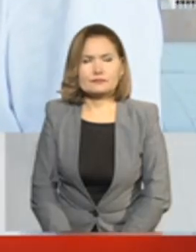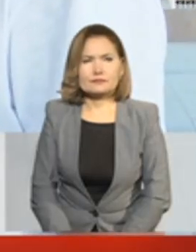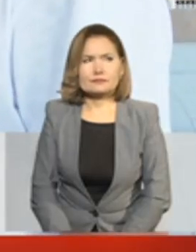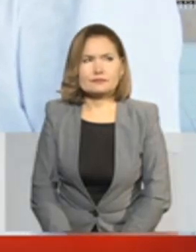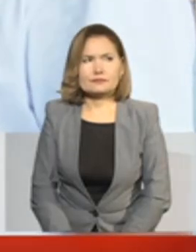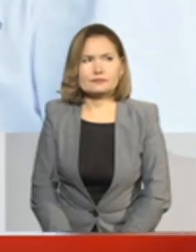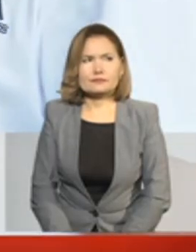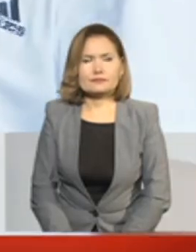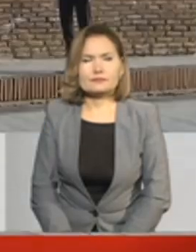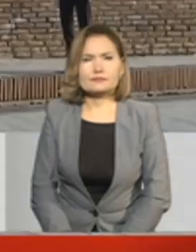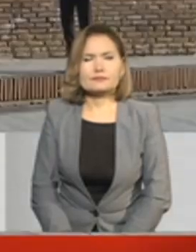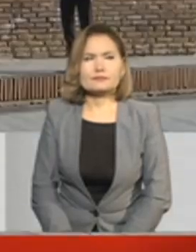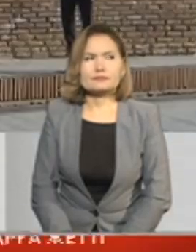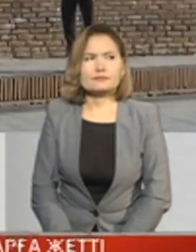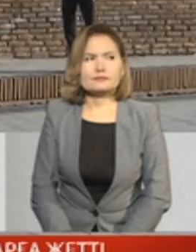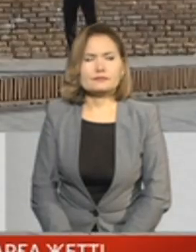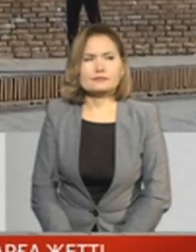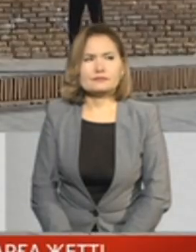feel and